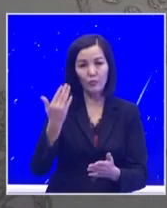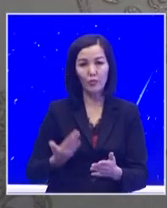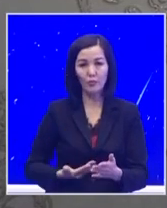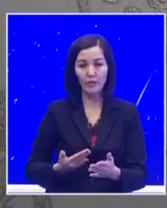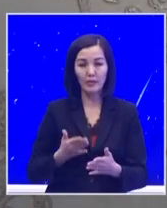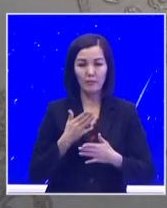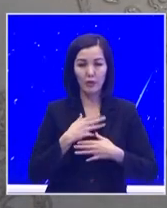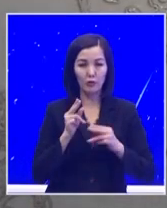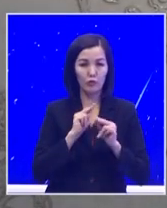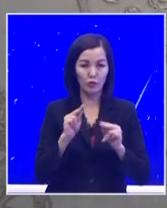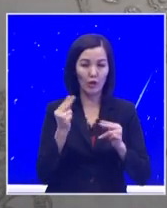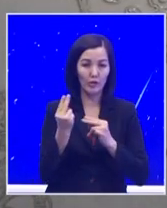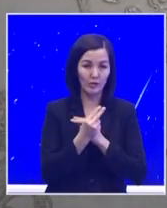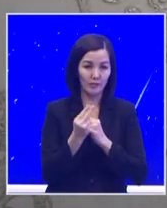ұстазымыз,